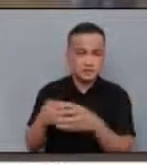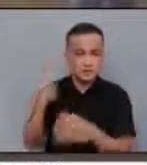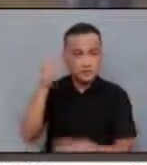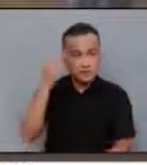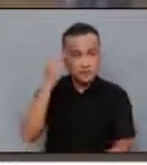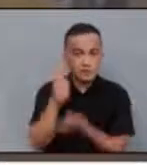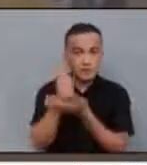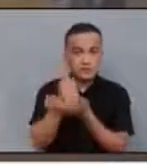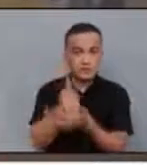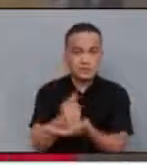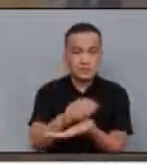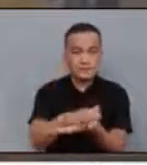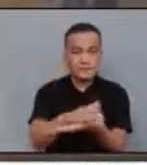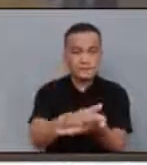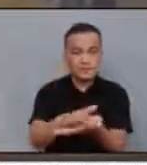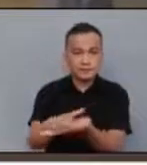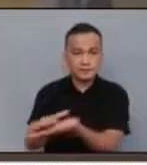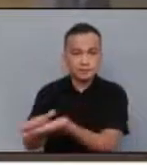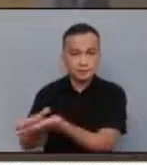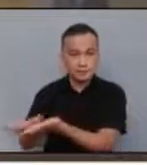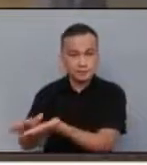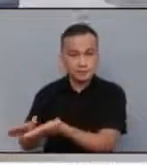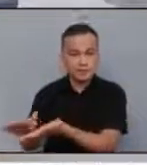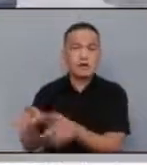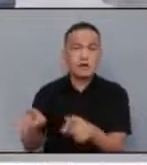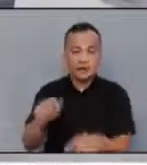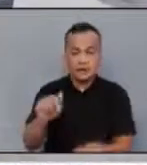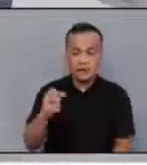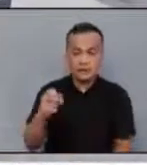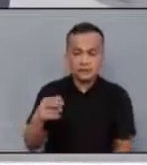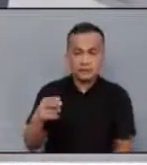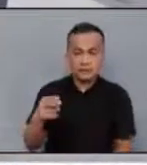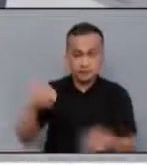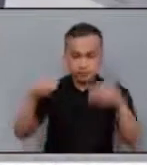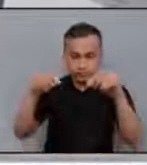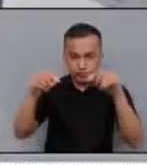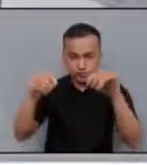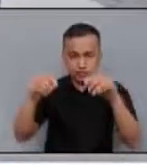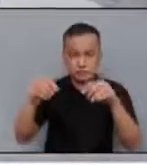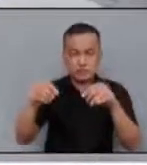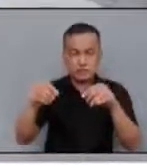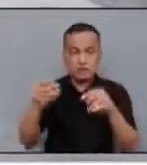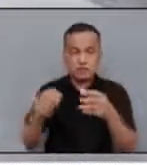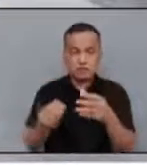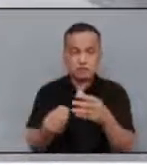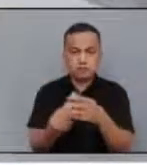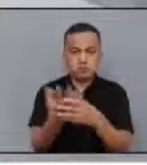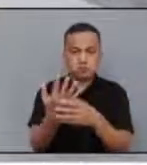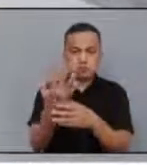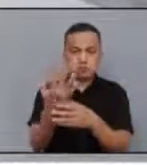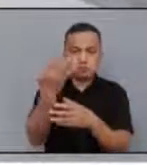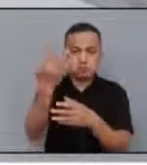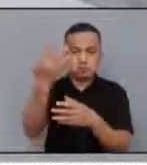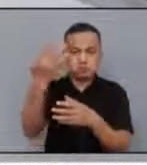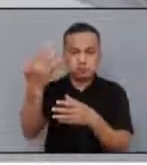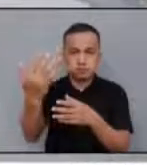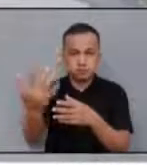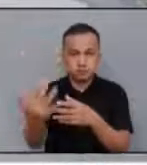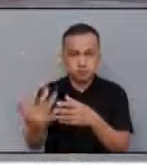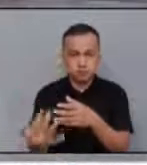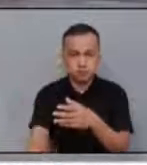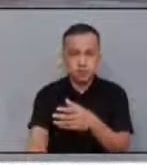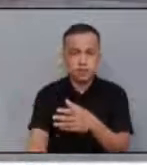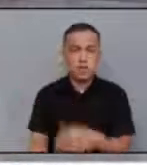tumulong sa paglilinis ng ashfall na dulot ng muling pagsabog ng bulkan. Patuloy naman ang pagsasagawa ng clean up sa